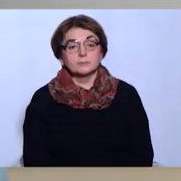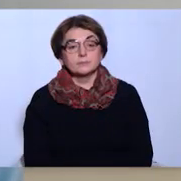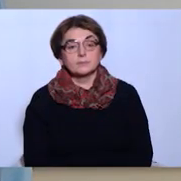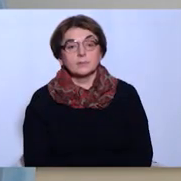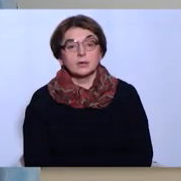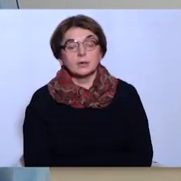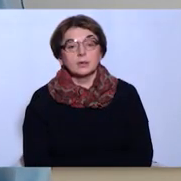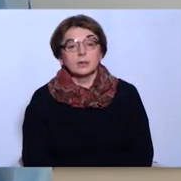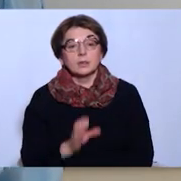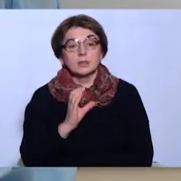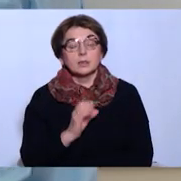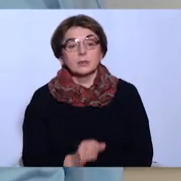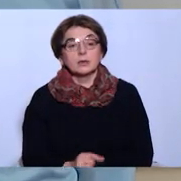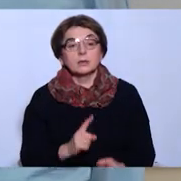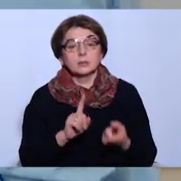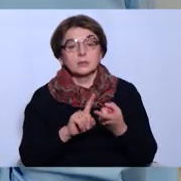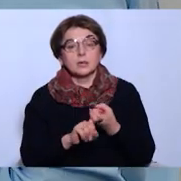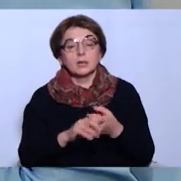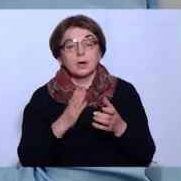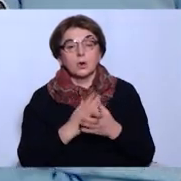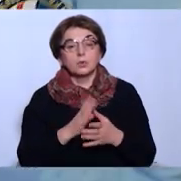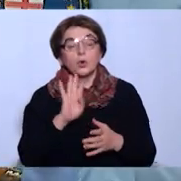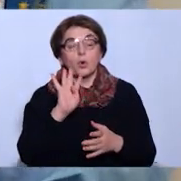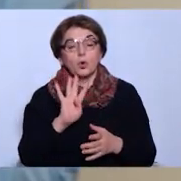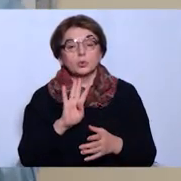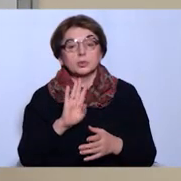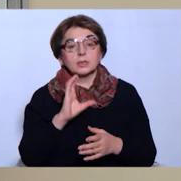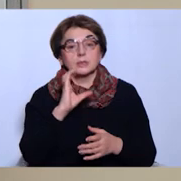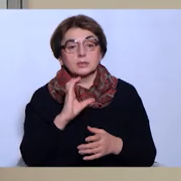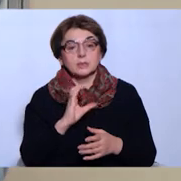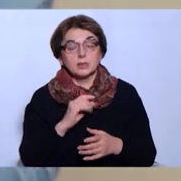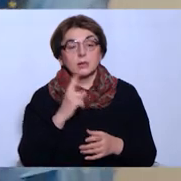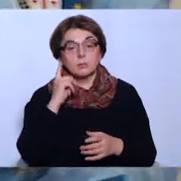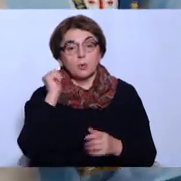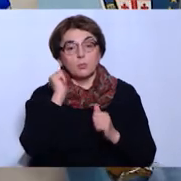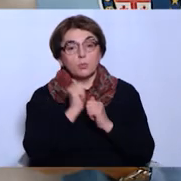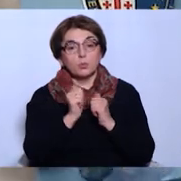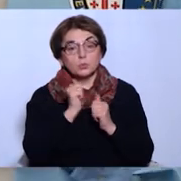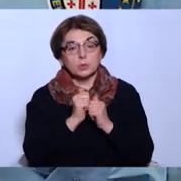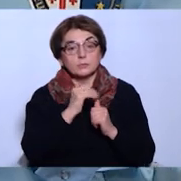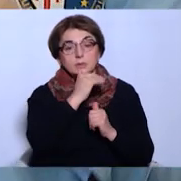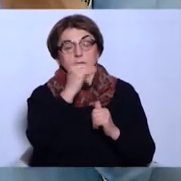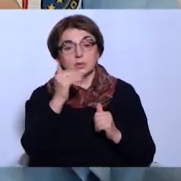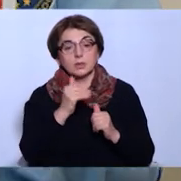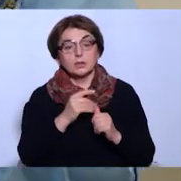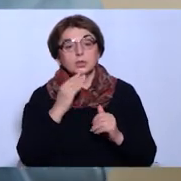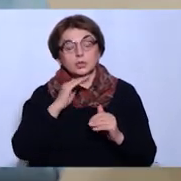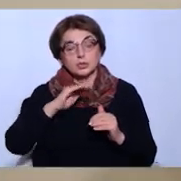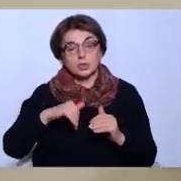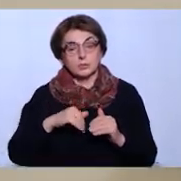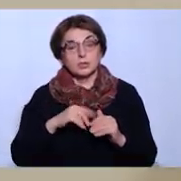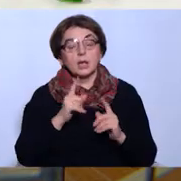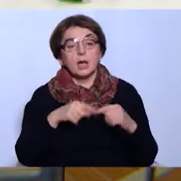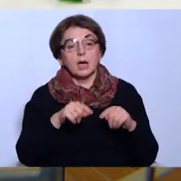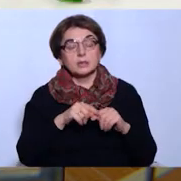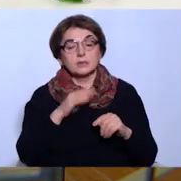სადაც ერთმანეთთან დაკავშირებულია 4 ნახშირბად ატომი და მე ყოველთვის გირჩევთ ჯერ დაწეროთ ნახშირბად ატომები და შემდეგ შეავსოთ